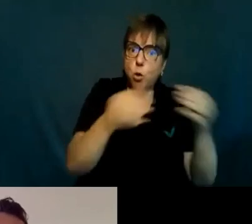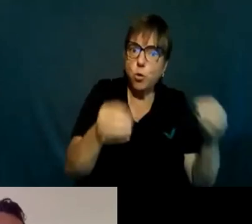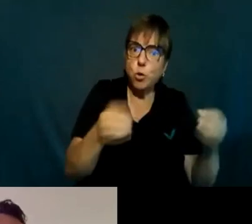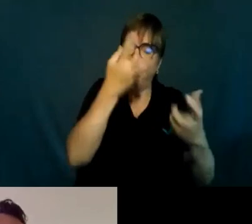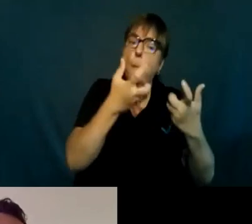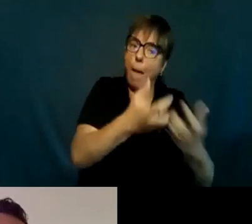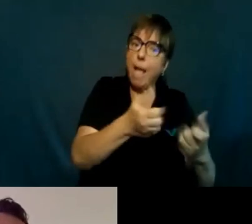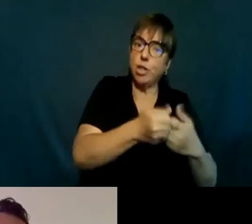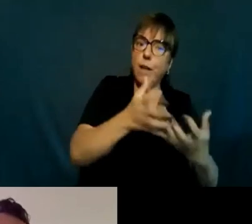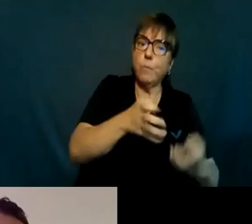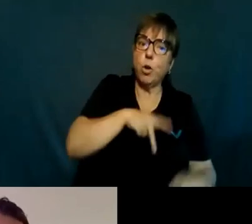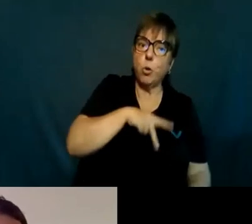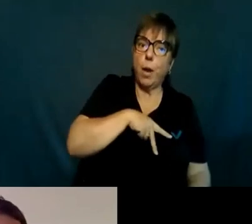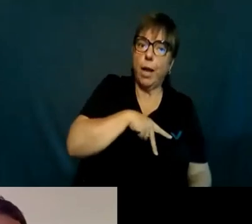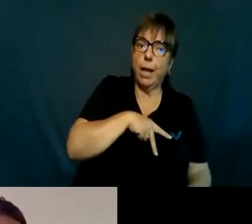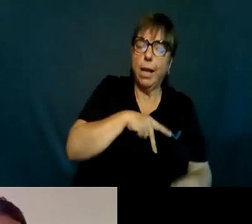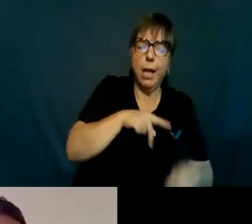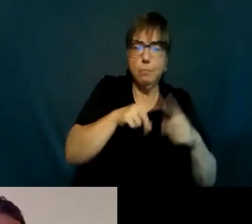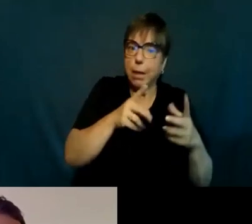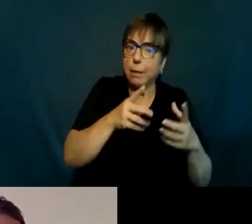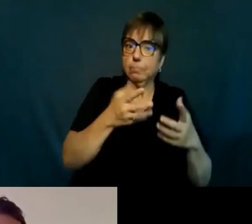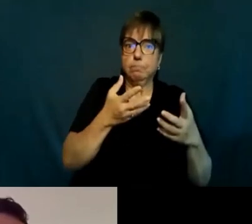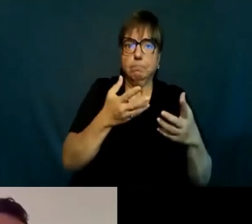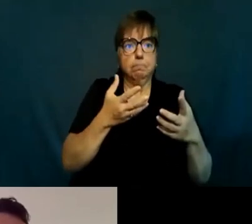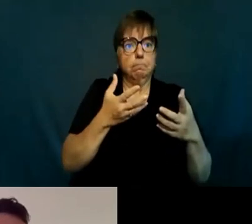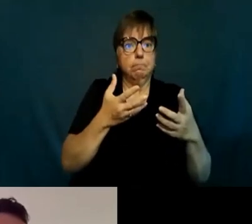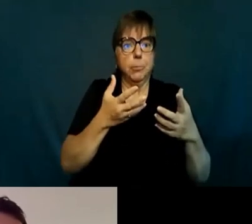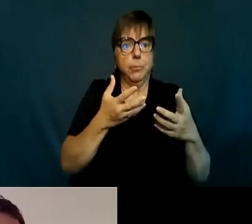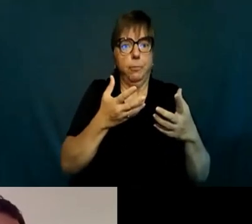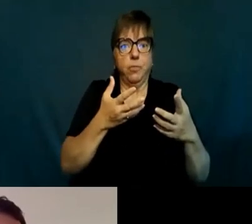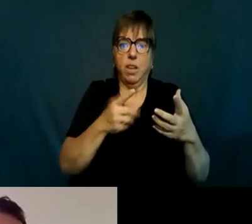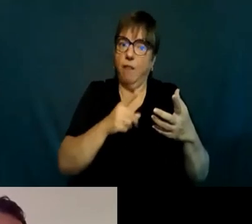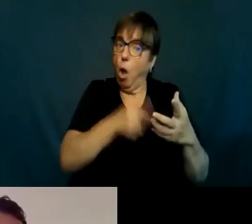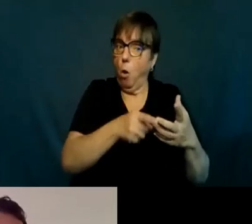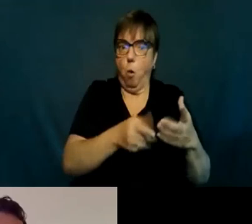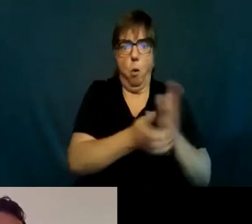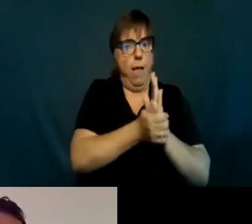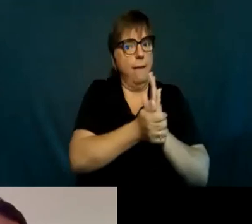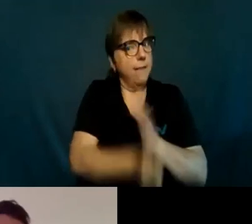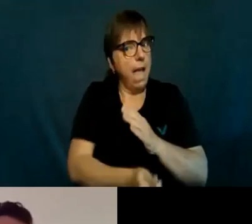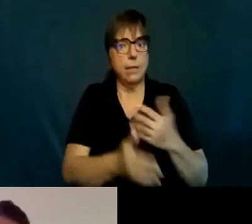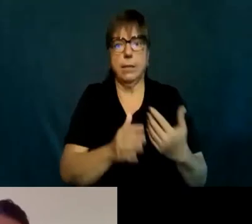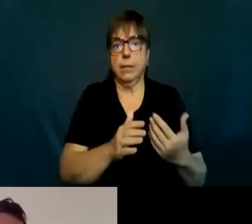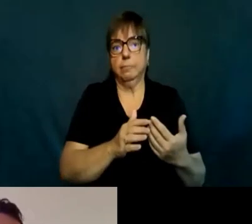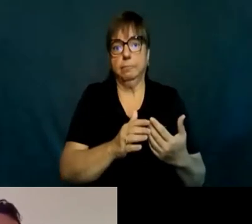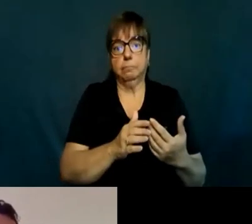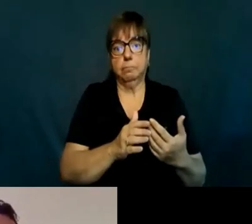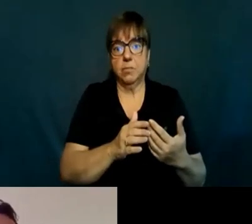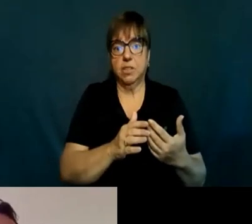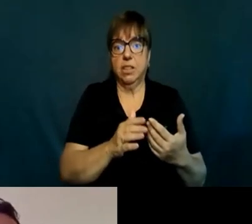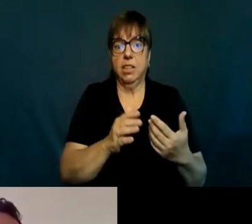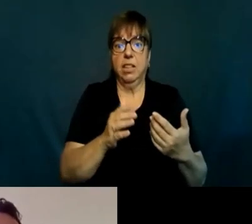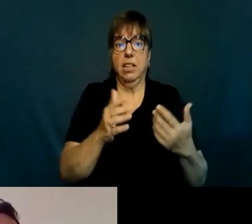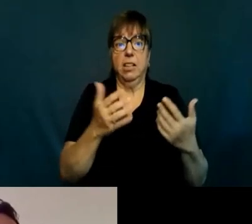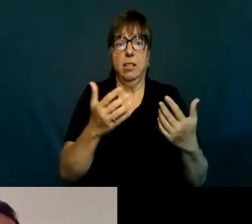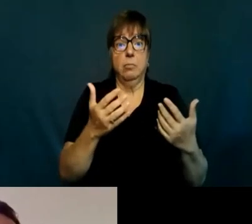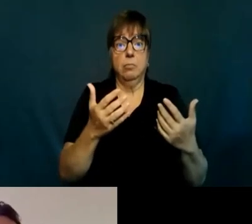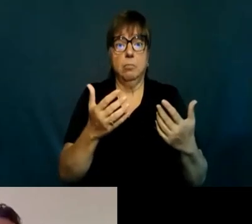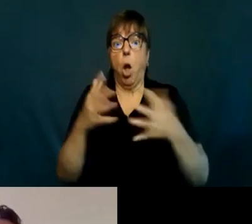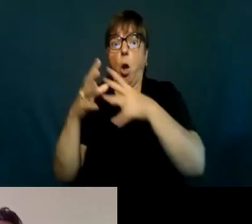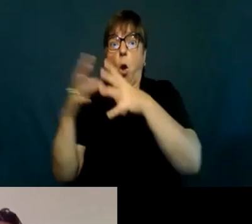leurs besoins. Donc, ça s'est vraiment fait de manière très efficace malgré tout, donc malgré la diversité des moyens.